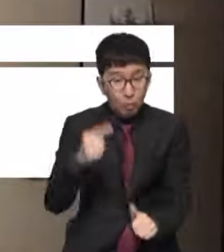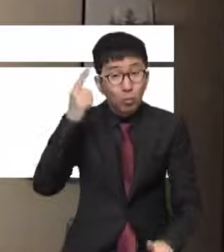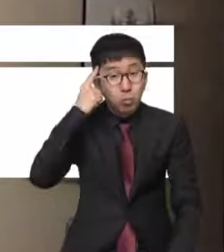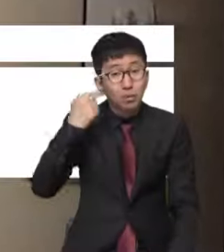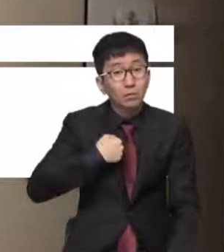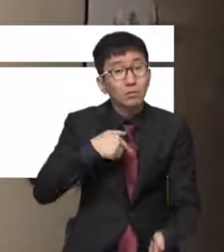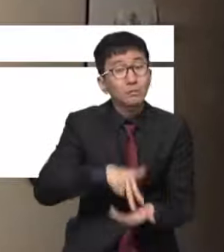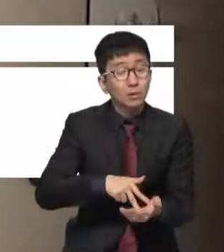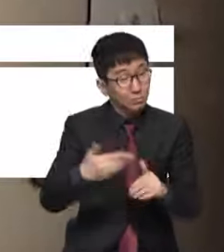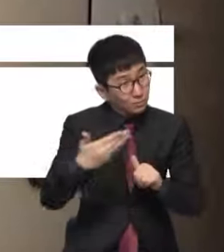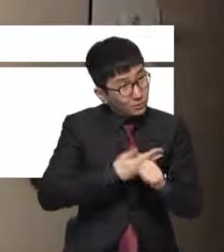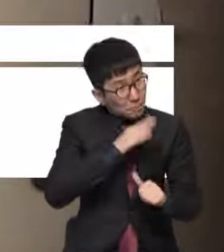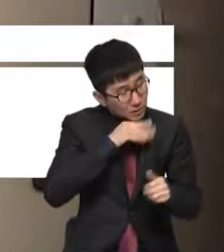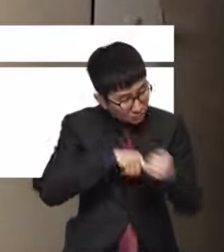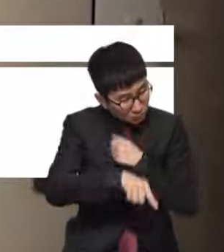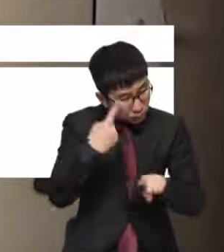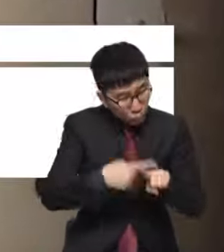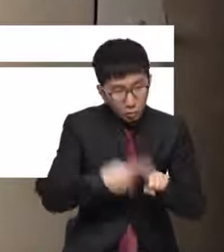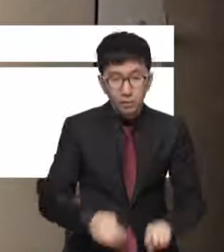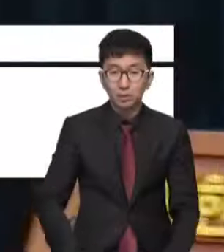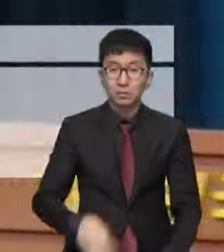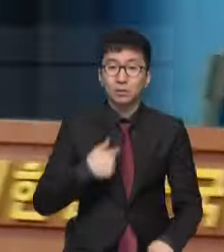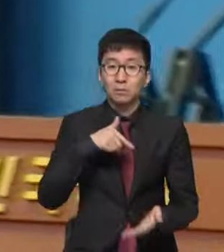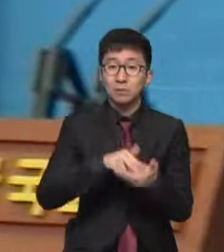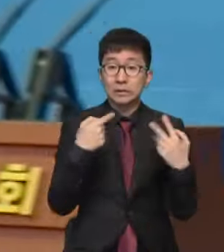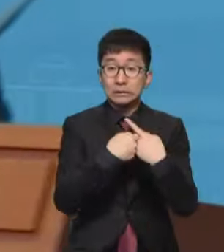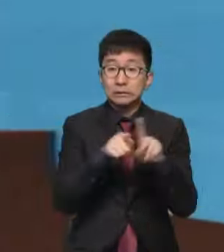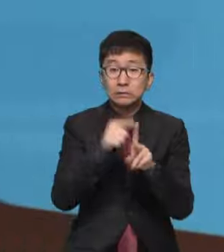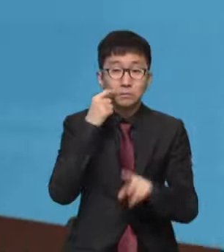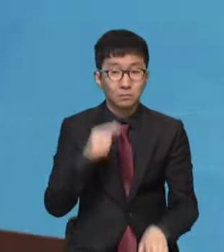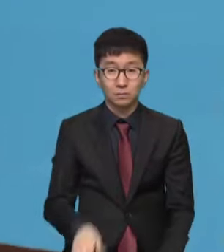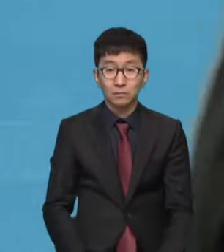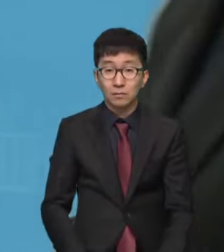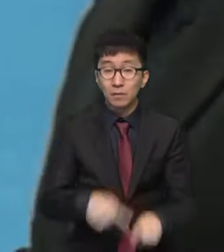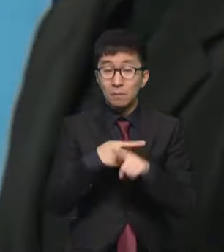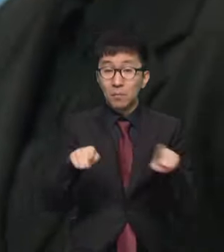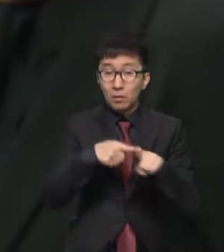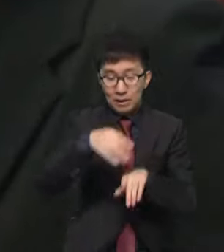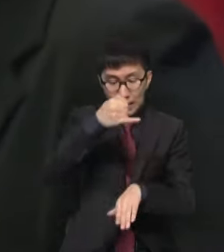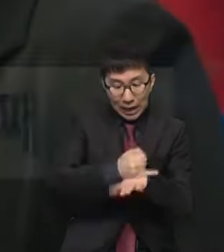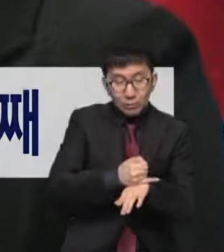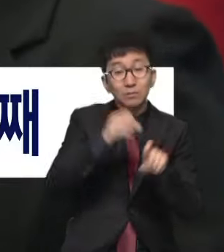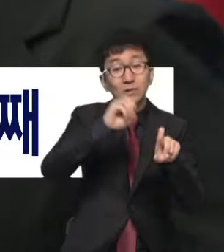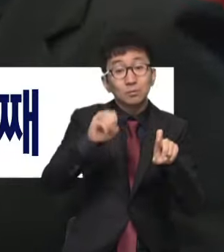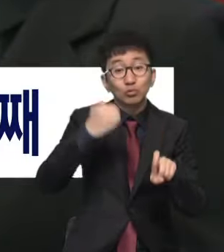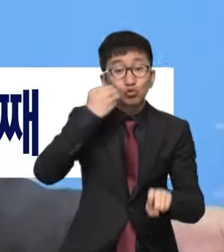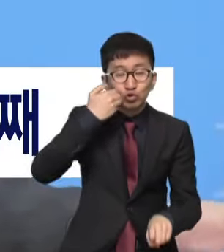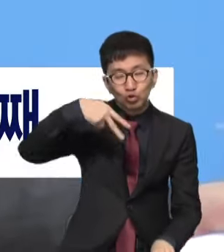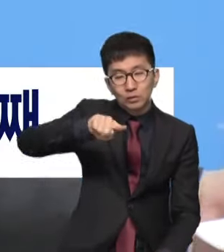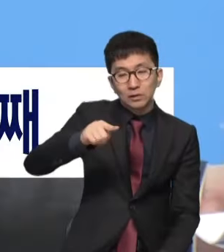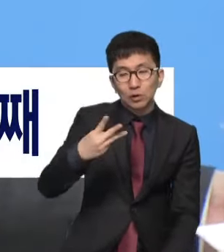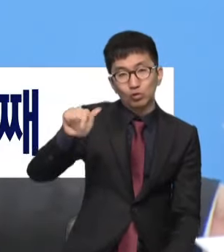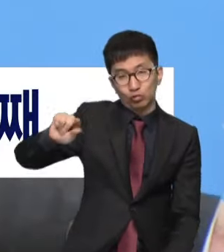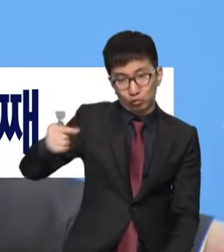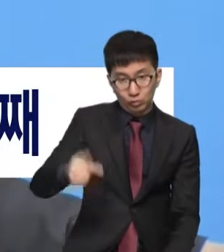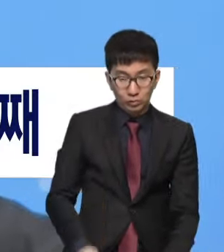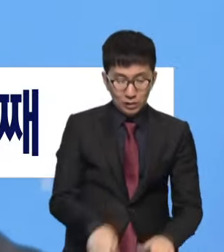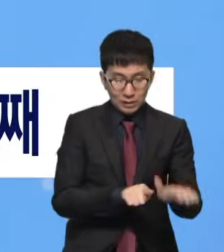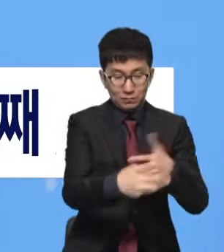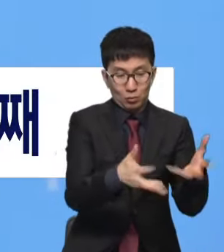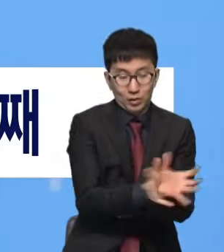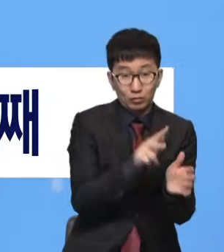네 그 없 평가위 10%든 원과 진보당 후보로 단일화가